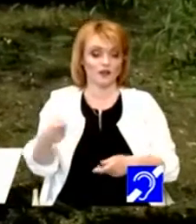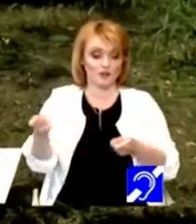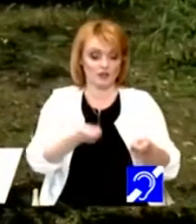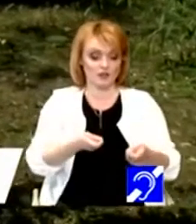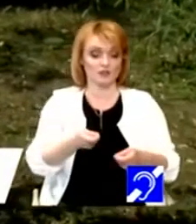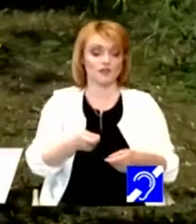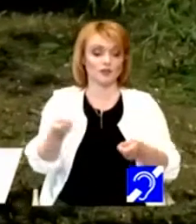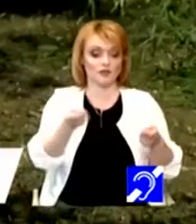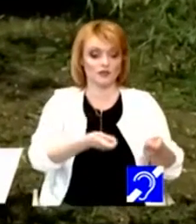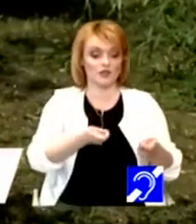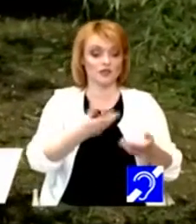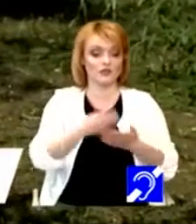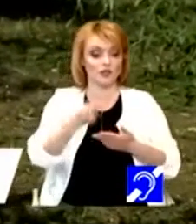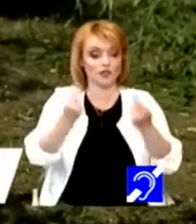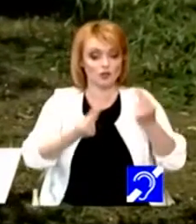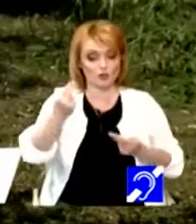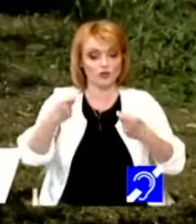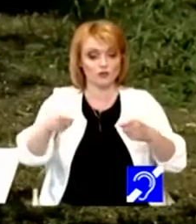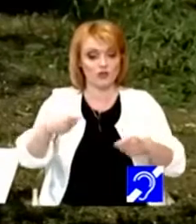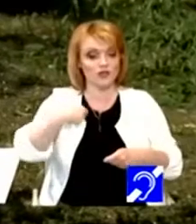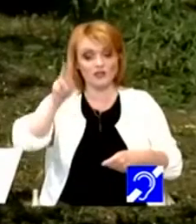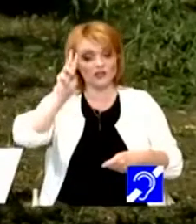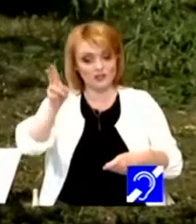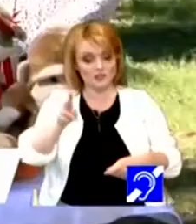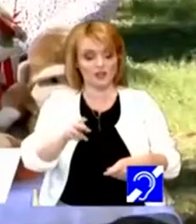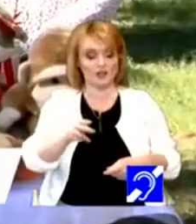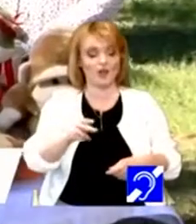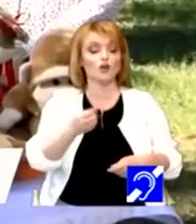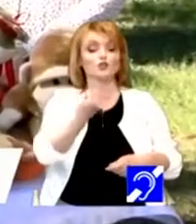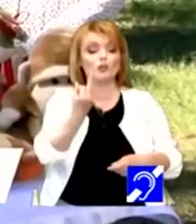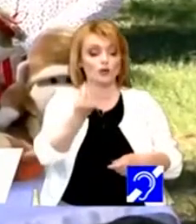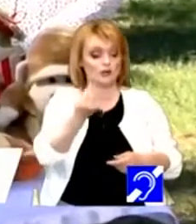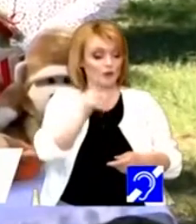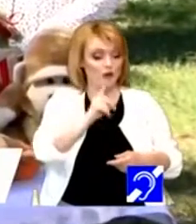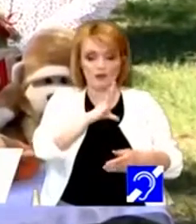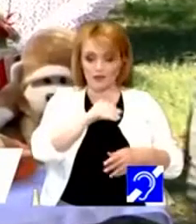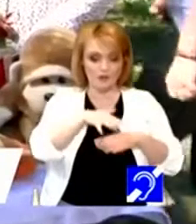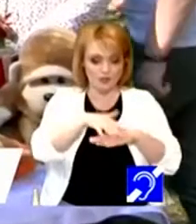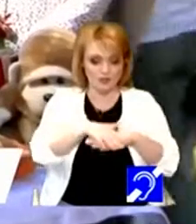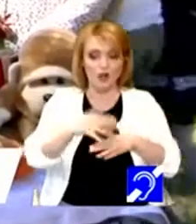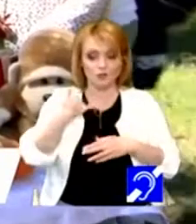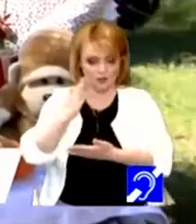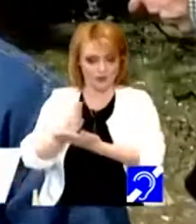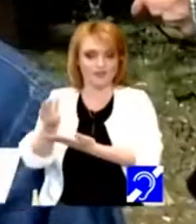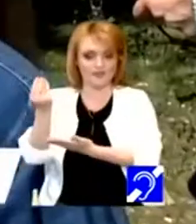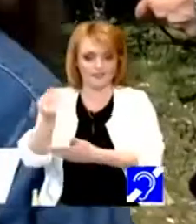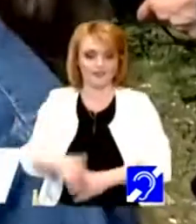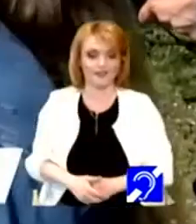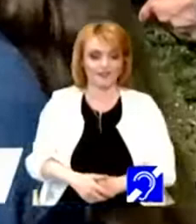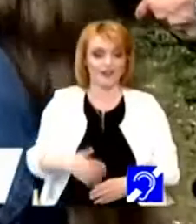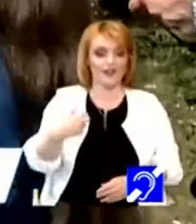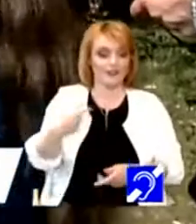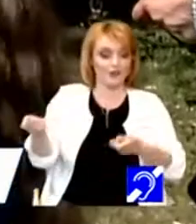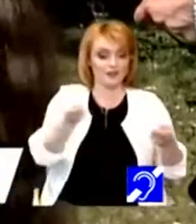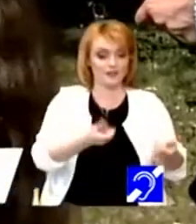pentru un băiețel Ștefan și nu știu câți bani, dar am adunat mulți bani. Eu astăzi mi-am adus acasă o maimuță și am